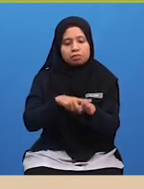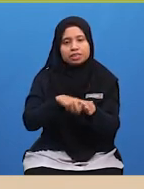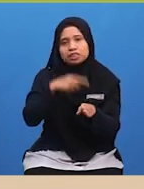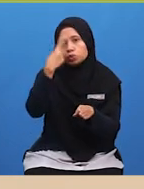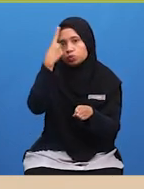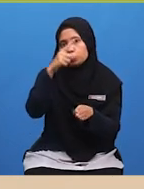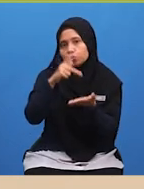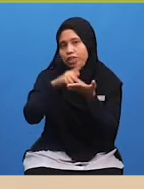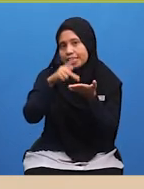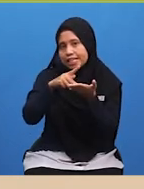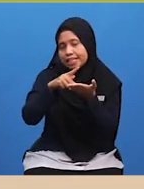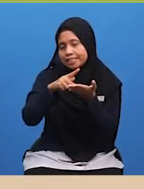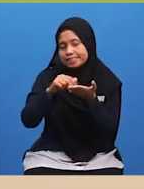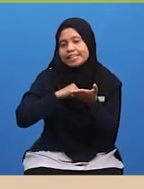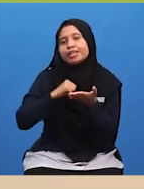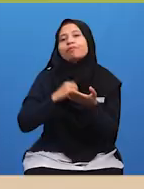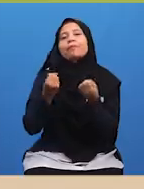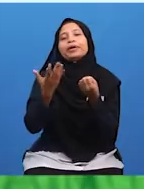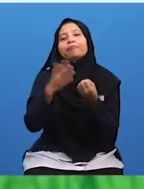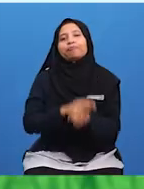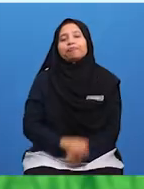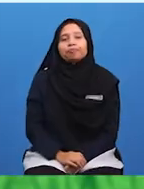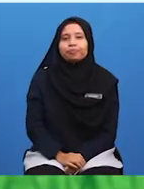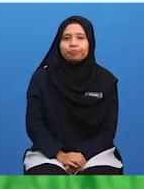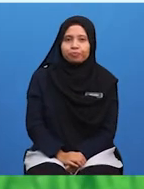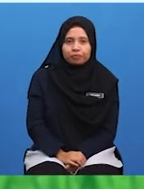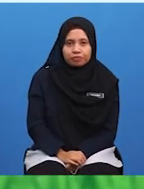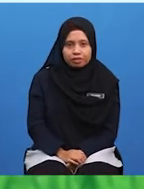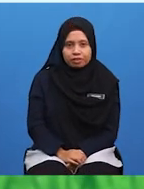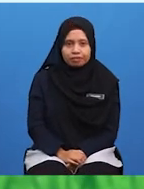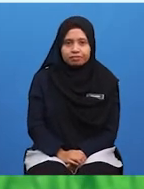masa untuk mengira skor anda.